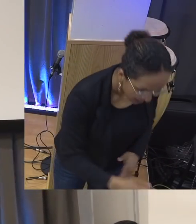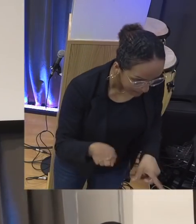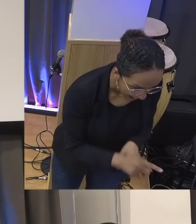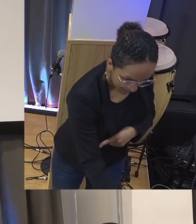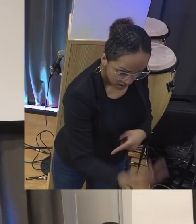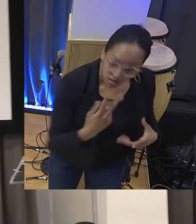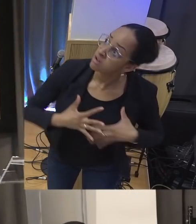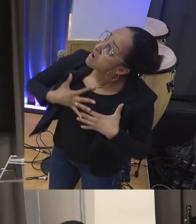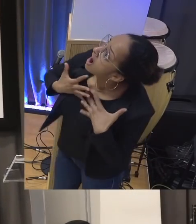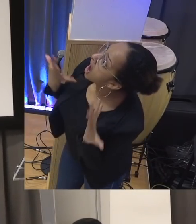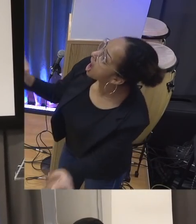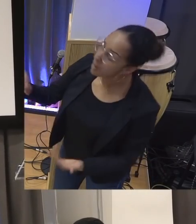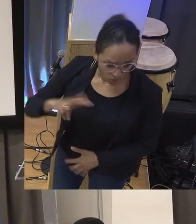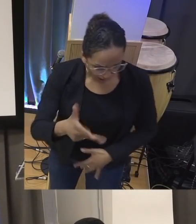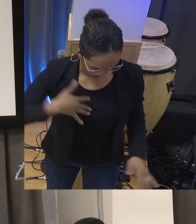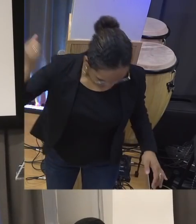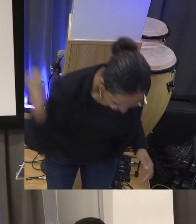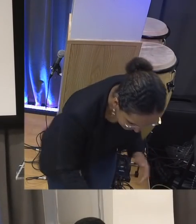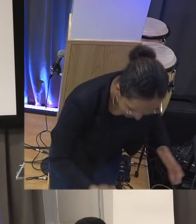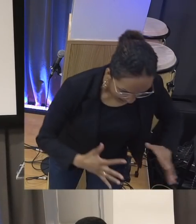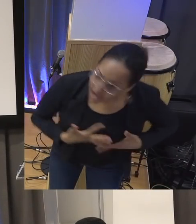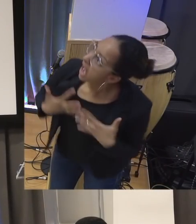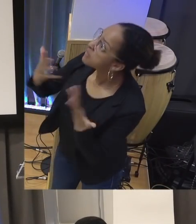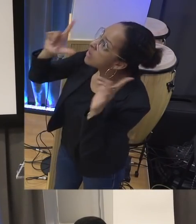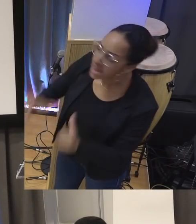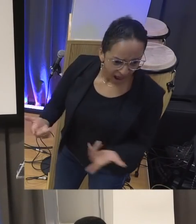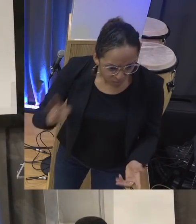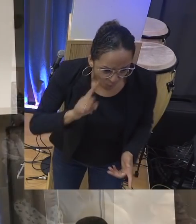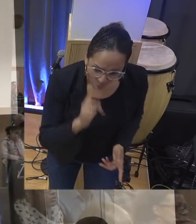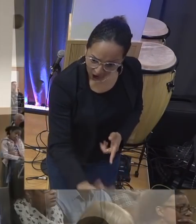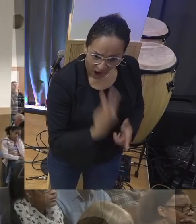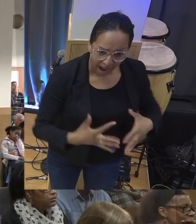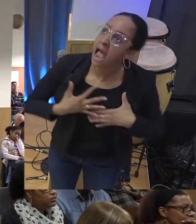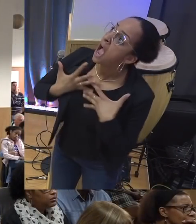Mais qu'est-ce qu'ils ont, ces chrétiens, que je n'ai pas, moi?